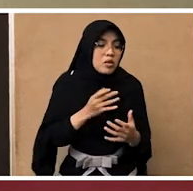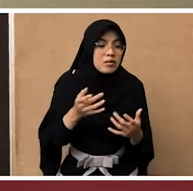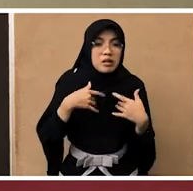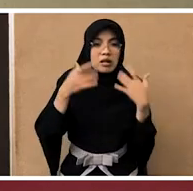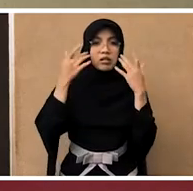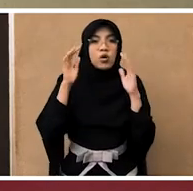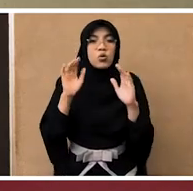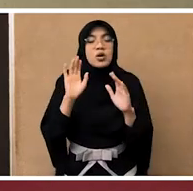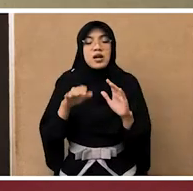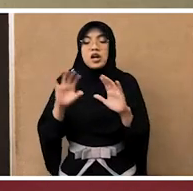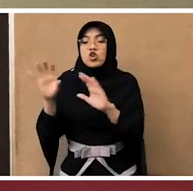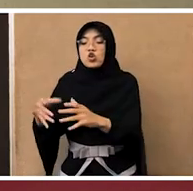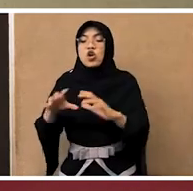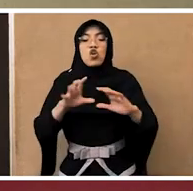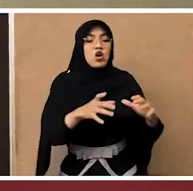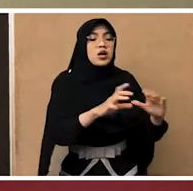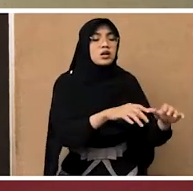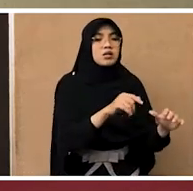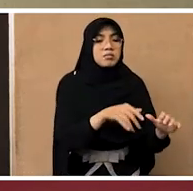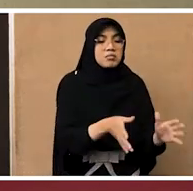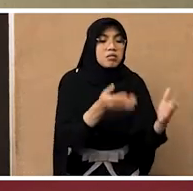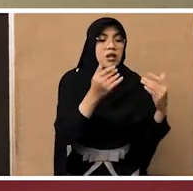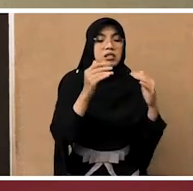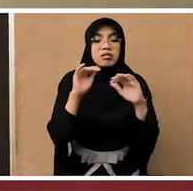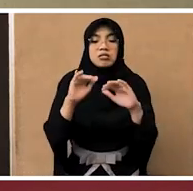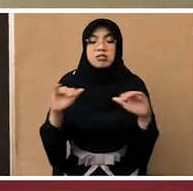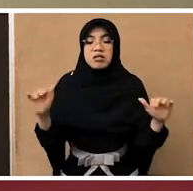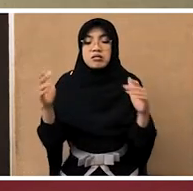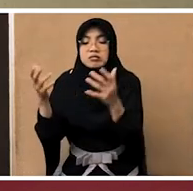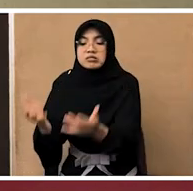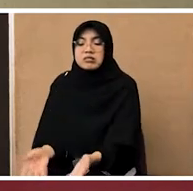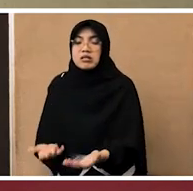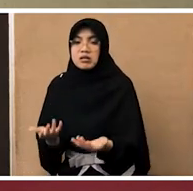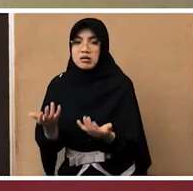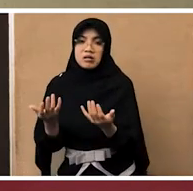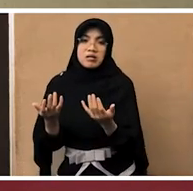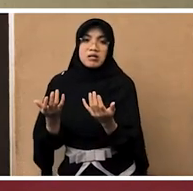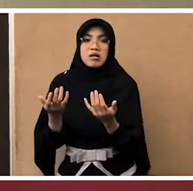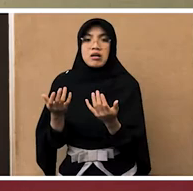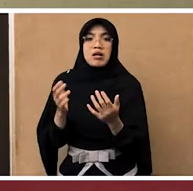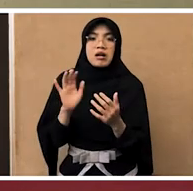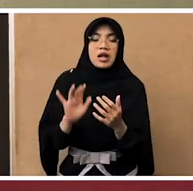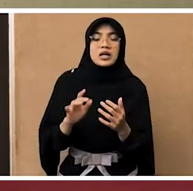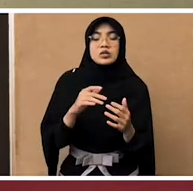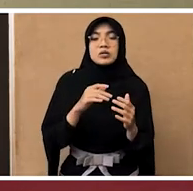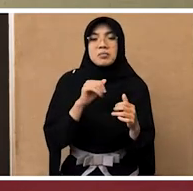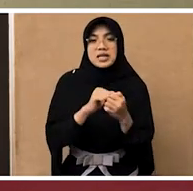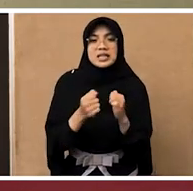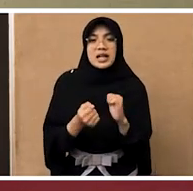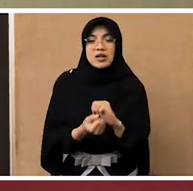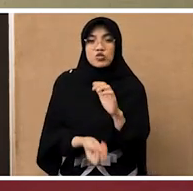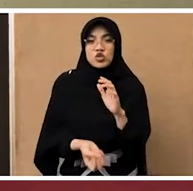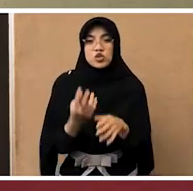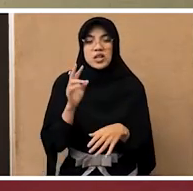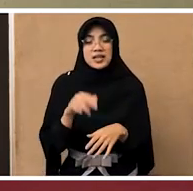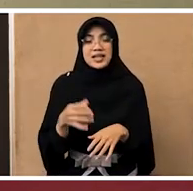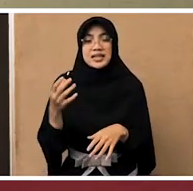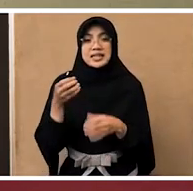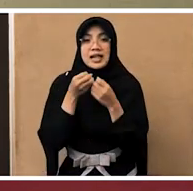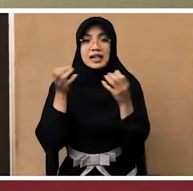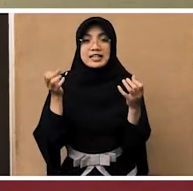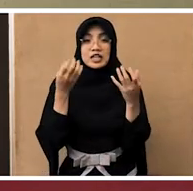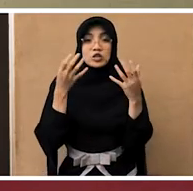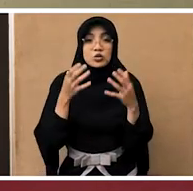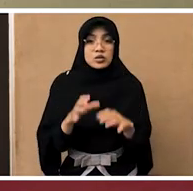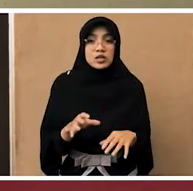soal kategorisasi berat sedangkan ringan ini kan akan jadi problem ya kan termasuk juga apa yang tadi disampaikan oleh dokter